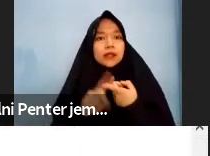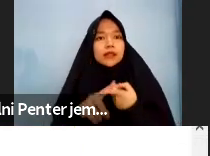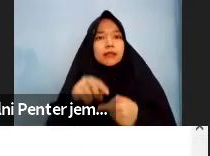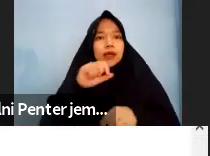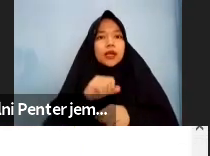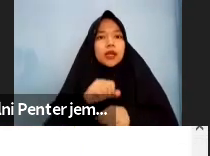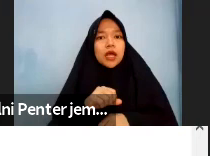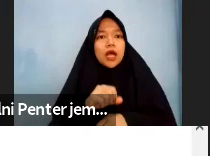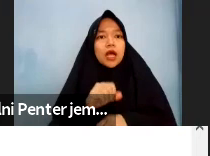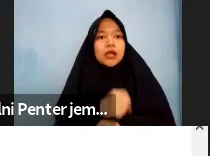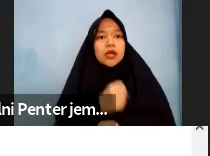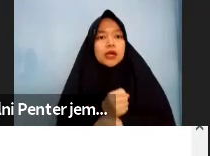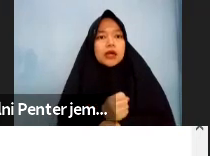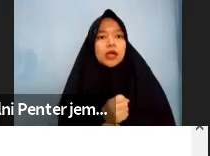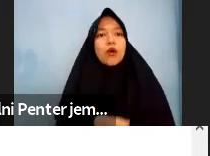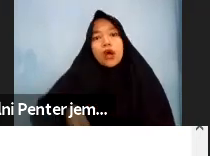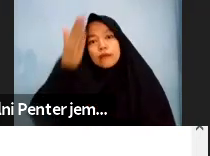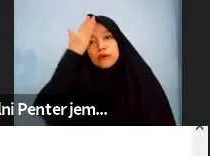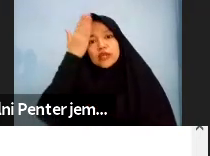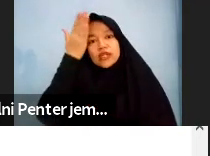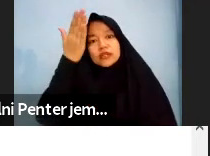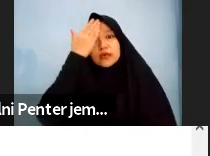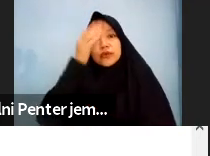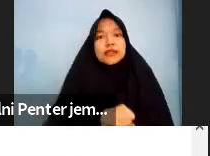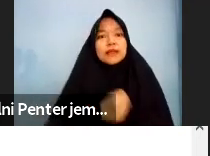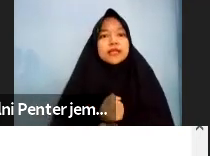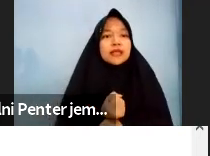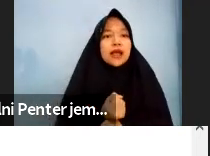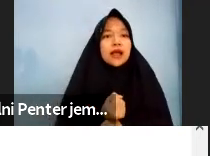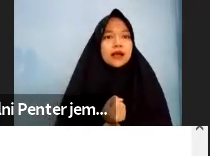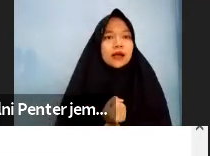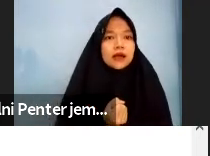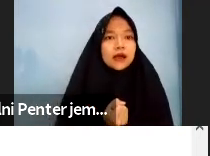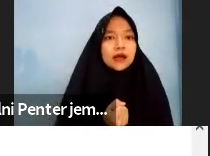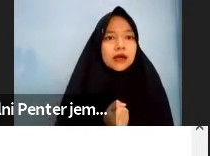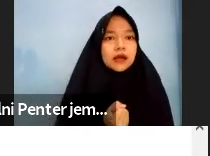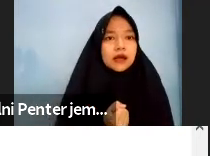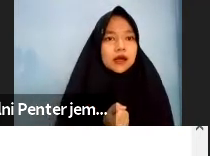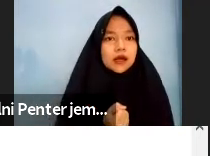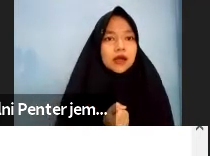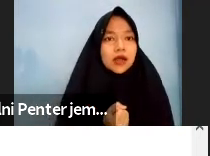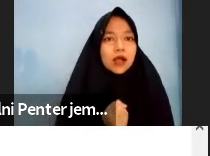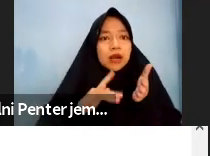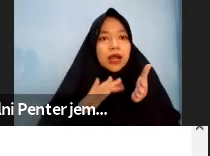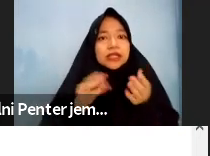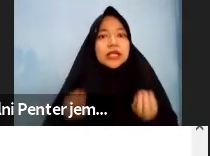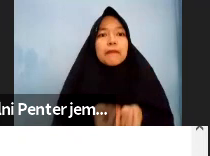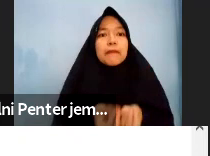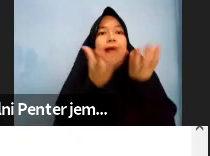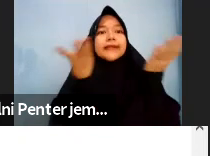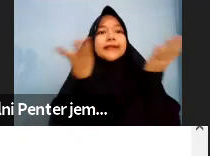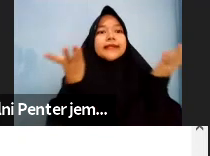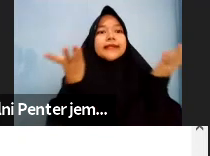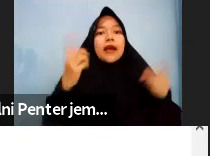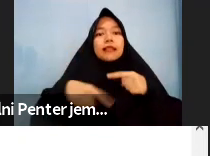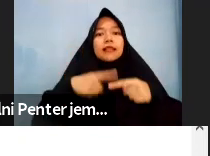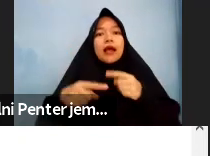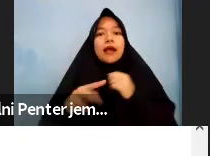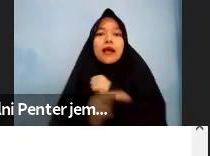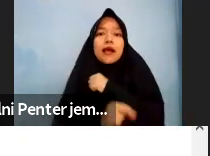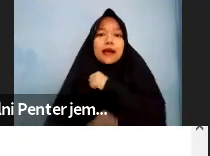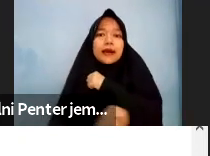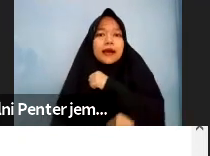dia berasa berada disana ada Vietnam Yunani simbol peak dan instan jadi ini menceritakan tentang